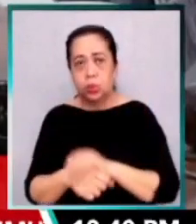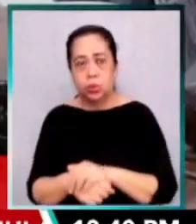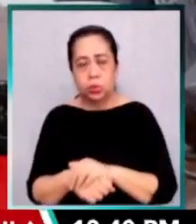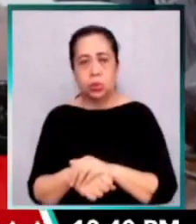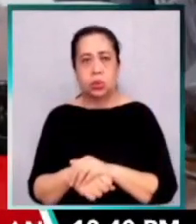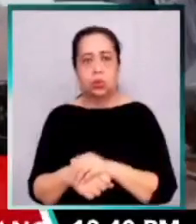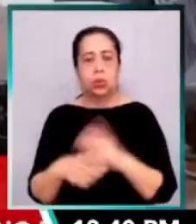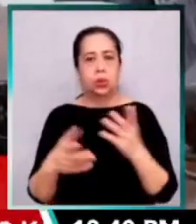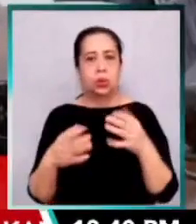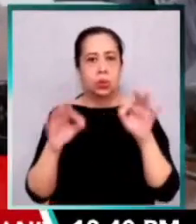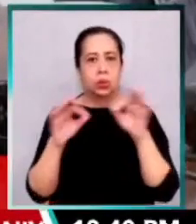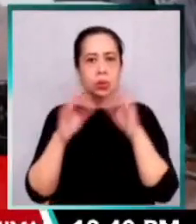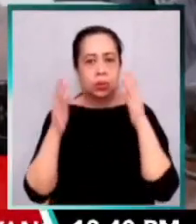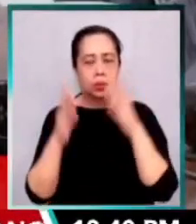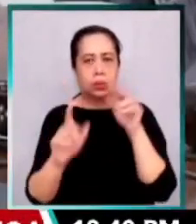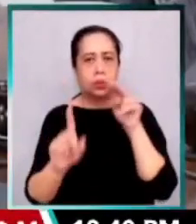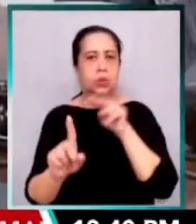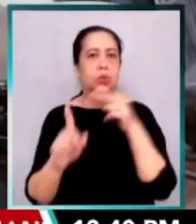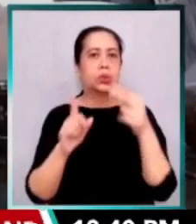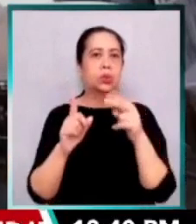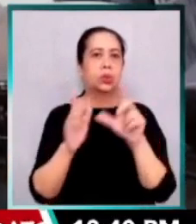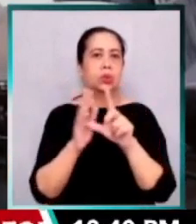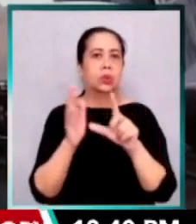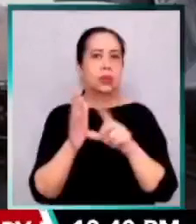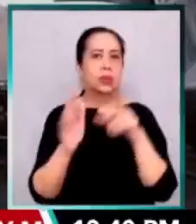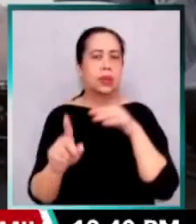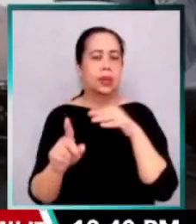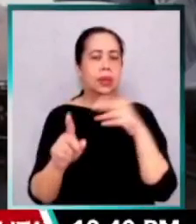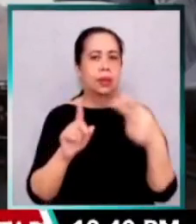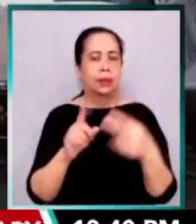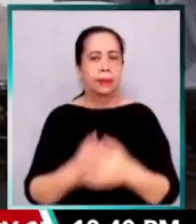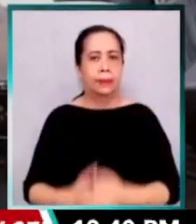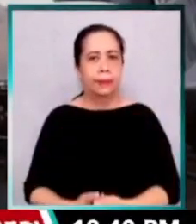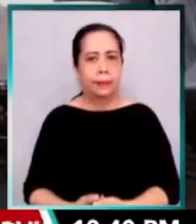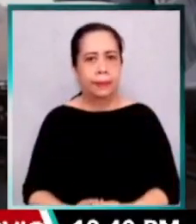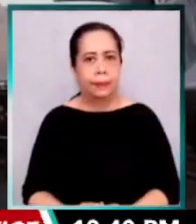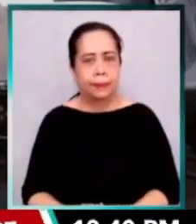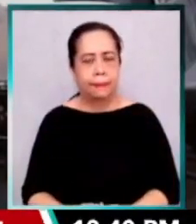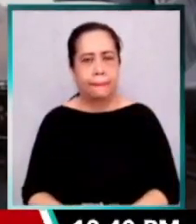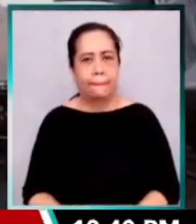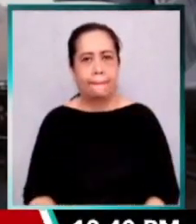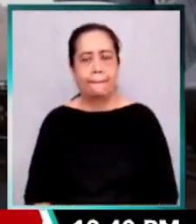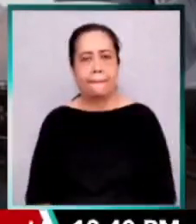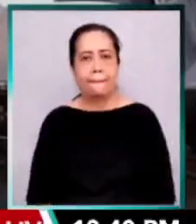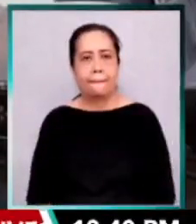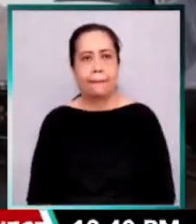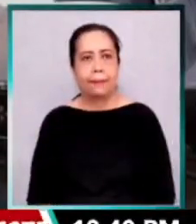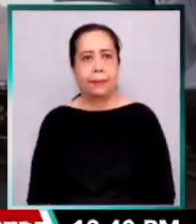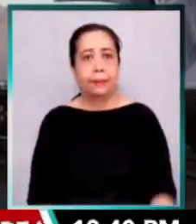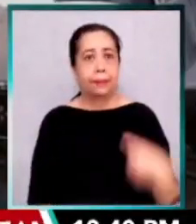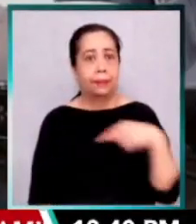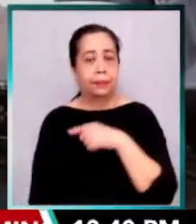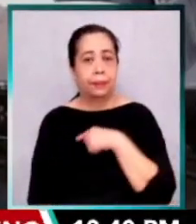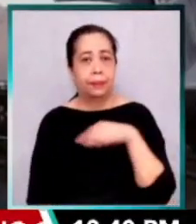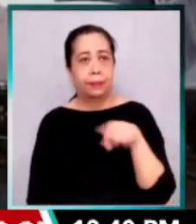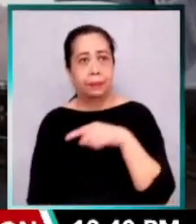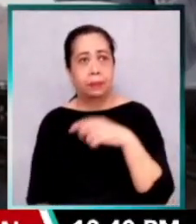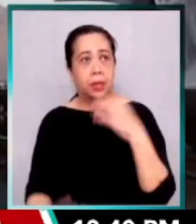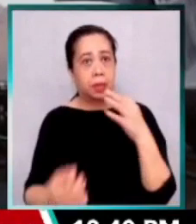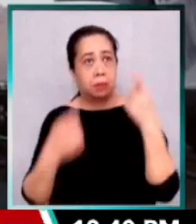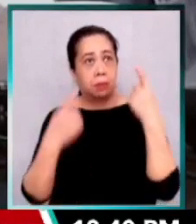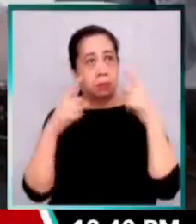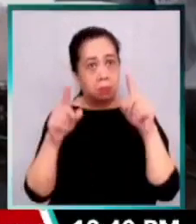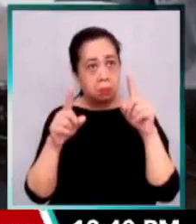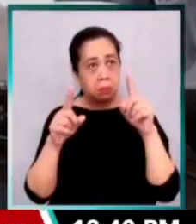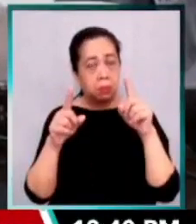medical point of view. Kasi nagawa na natin yung law enforcement point of view. Wala naman masama sa atin. Pag di epektibo, di next year palitan natin.